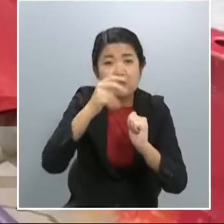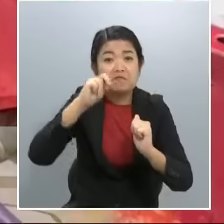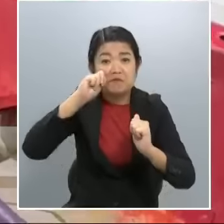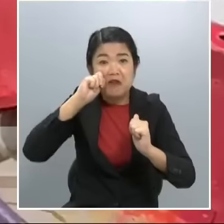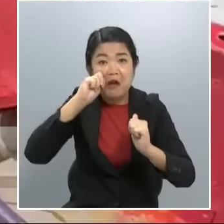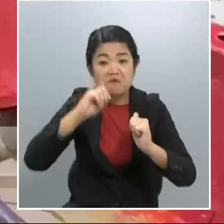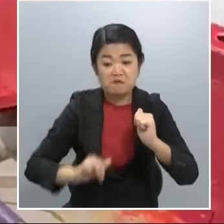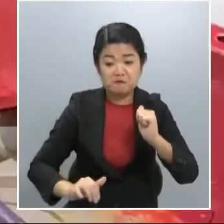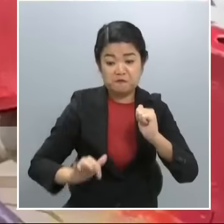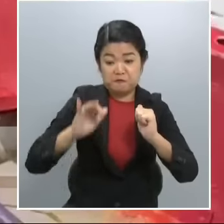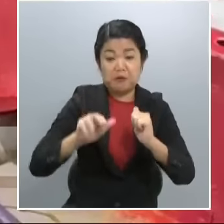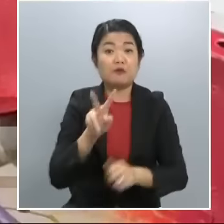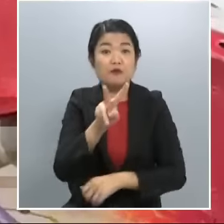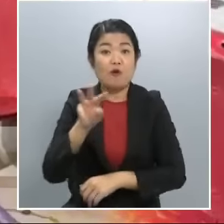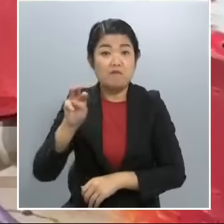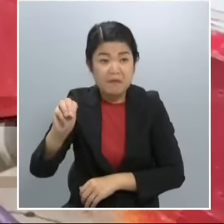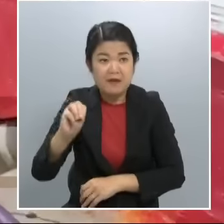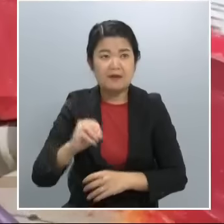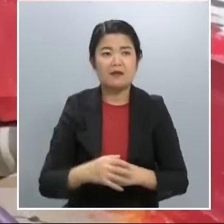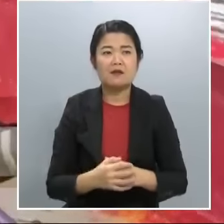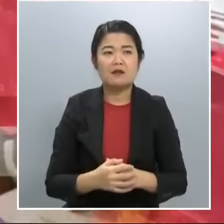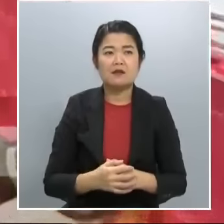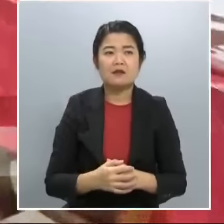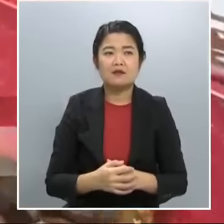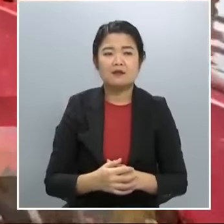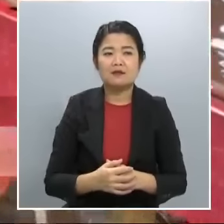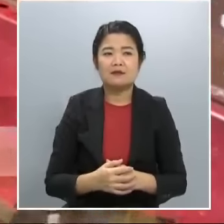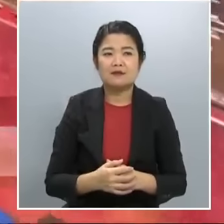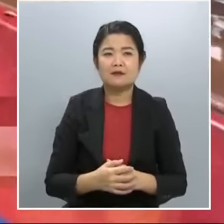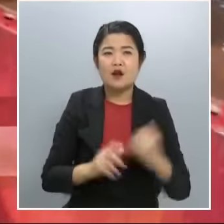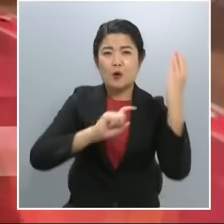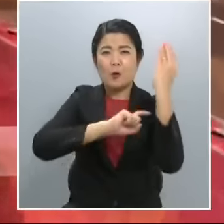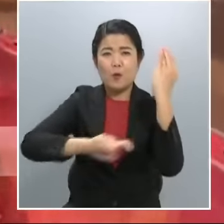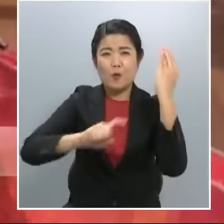เมมีเด็กน้อยอย่างที่เห็นนะคะแล้วลอเลาะสวนยางอ่ะ